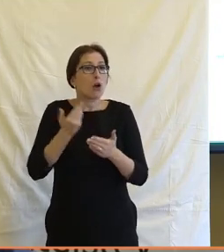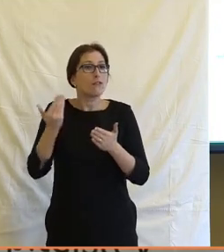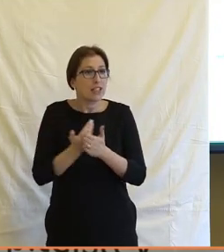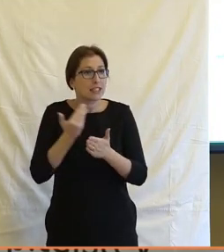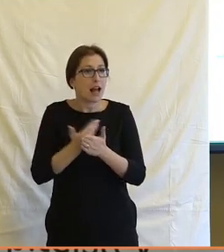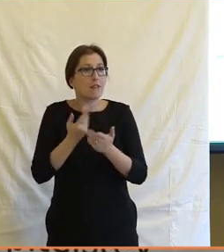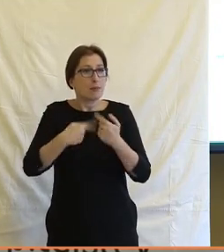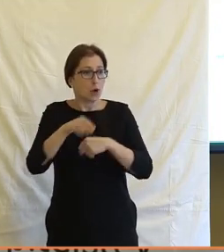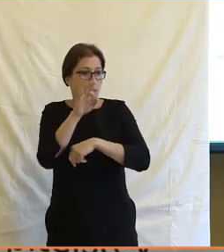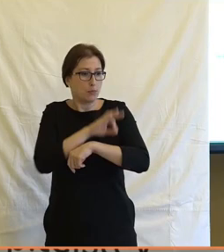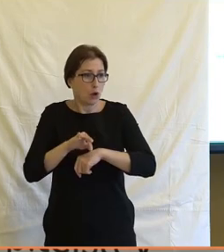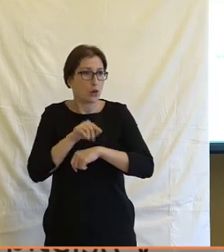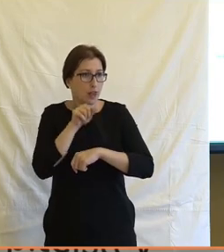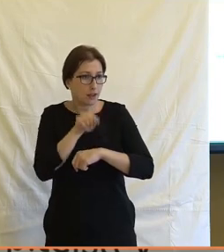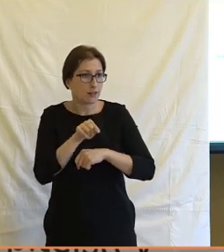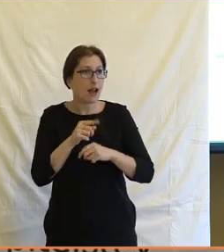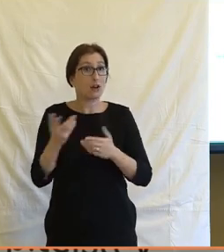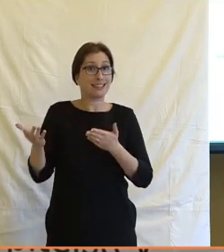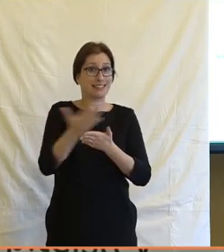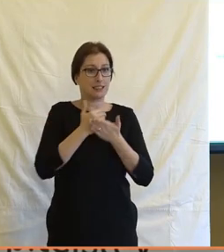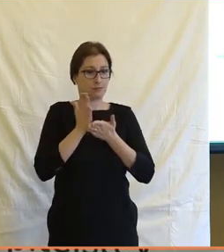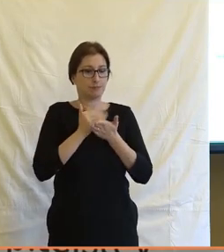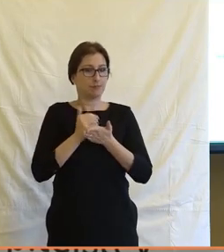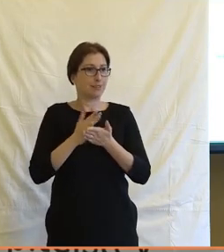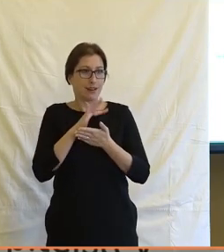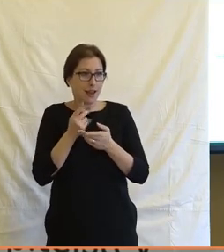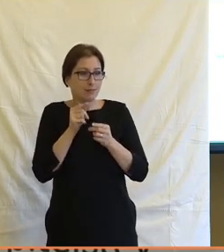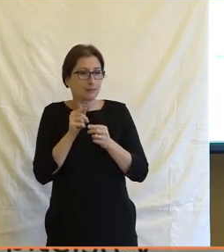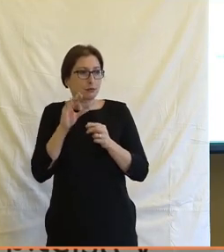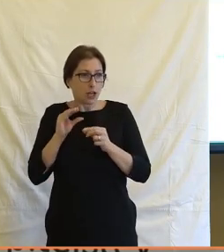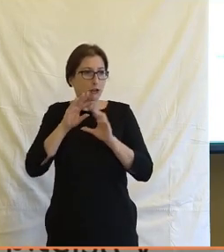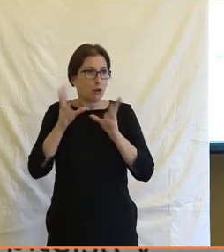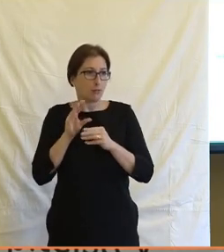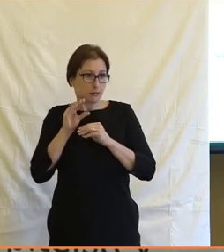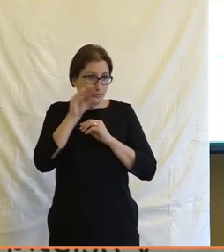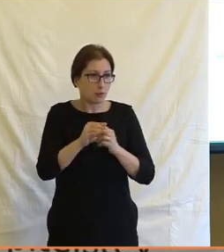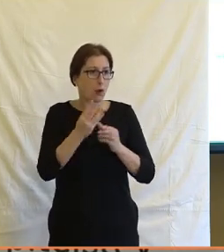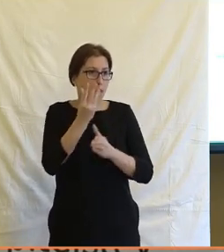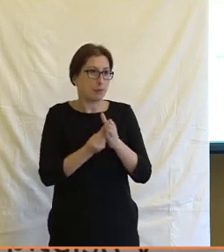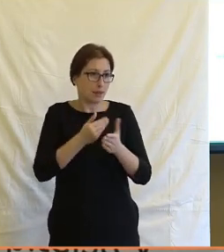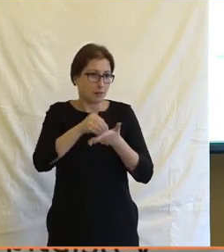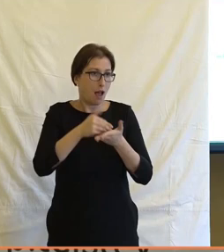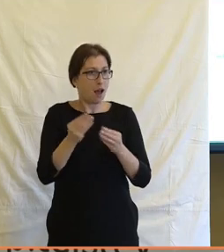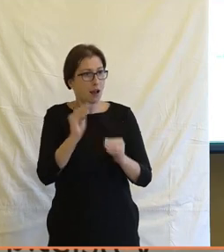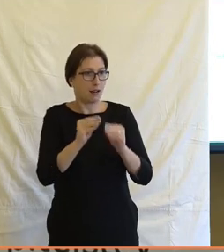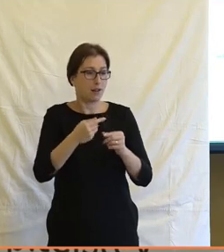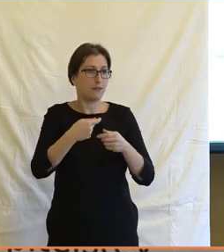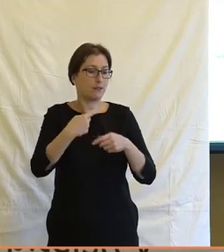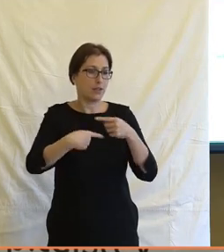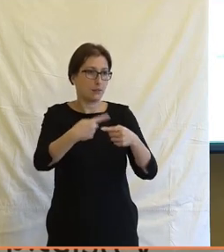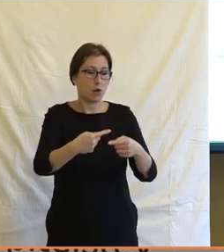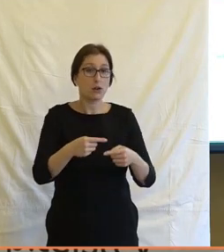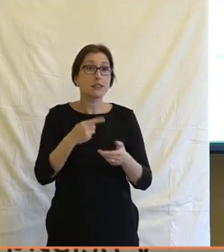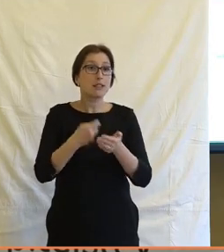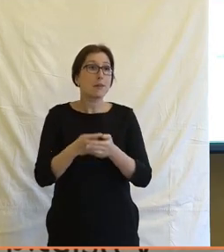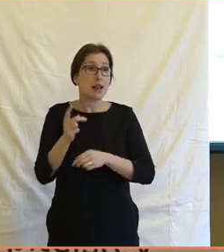vydělali na ten projekt, akorát si prostě nerozdělujete zisk, jako to bývá třeba v těch, řeknu, biznisových projektech nebo startupech. Takže vlastně my k tomu